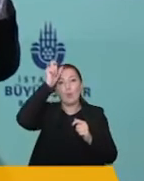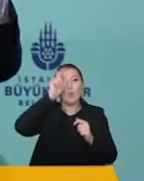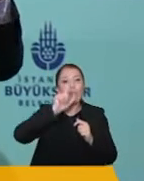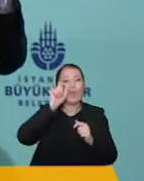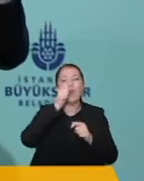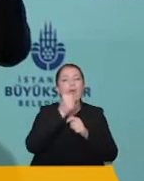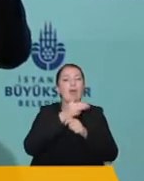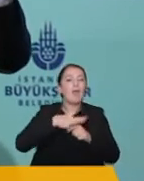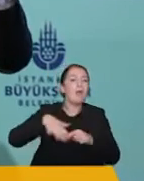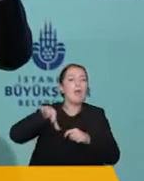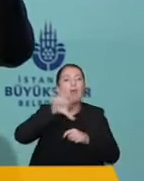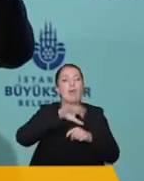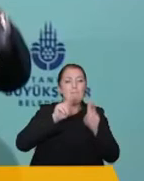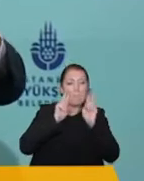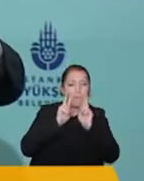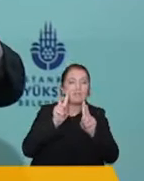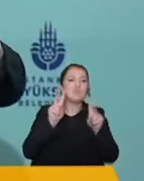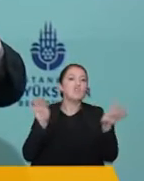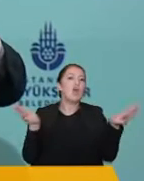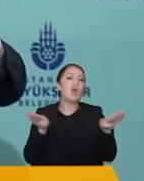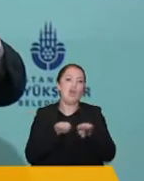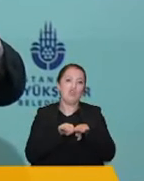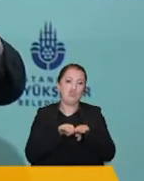Türkiye'nin genel manzarasıyla eşittir.